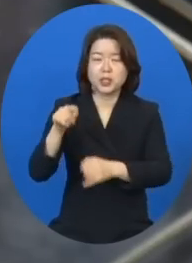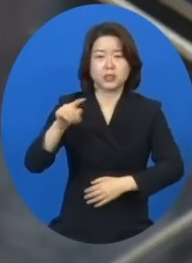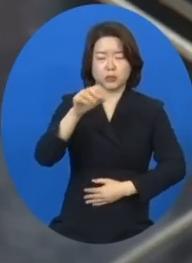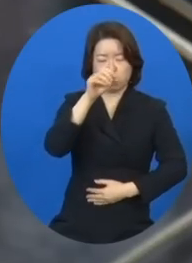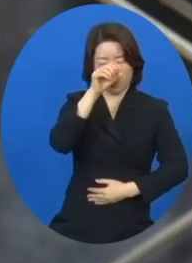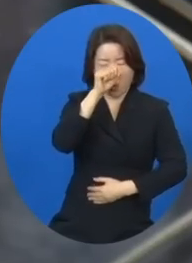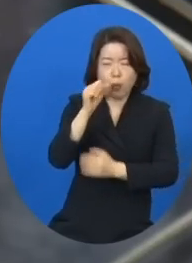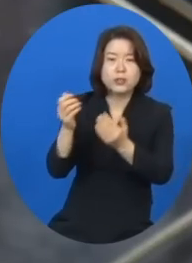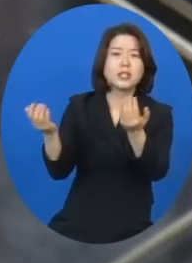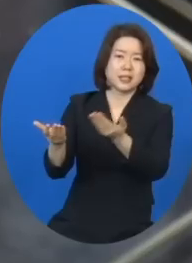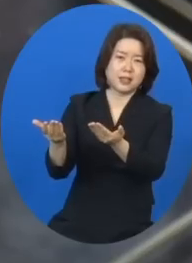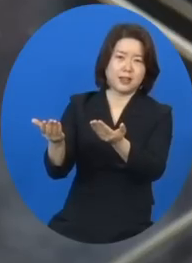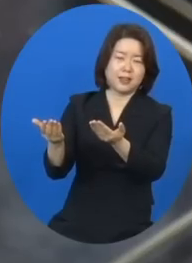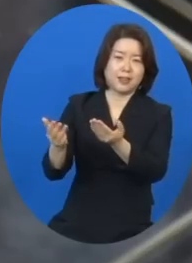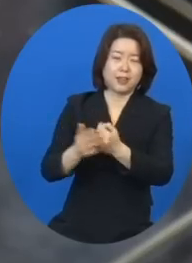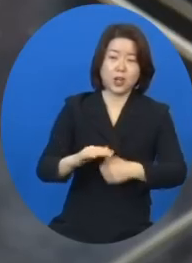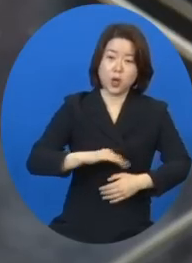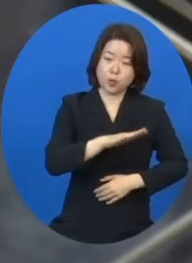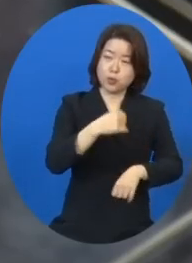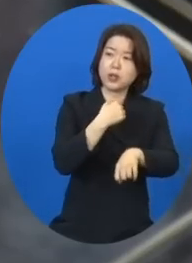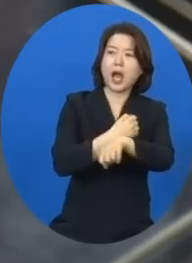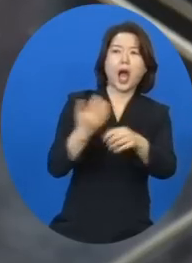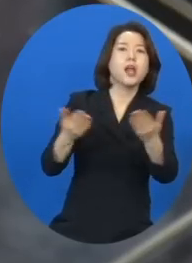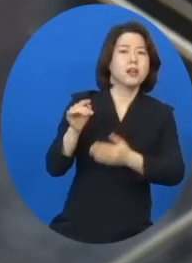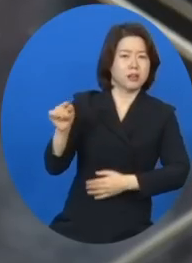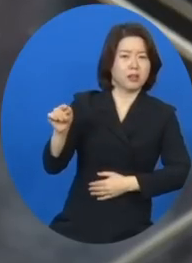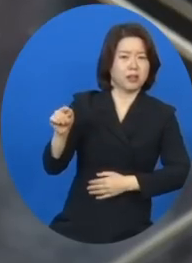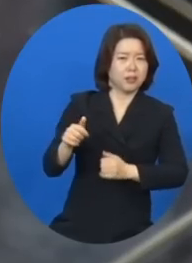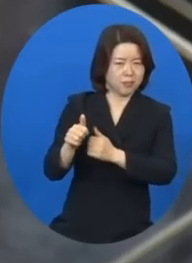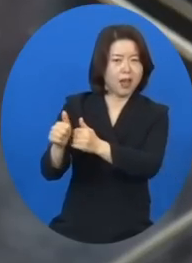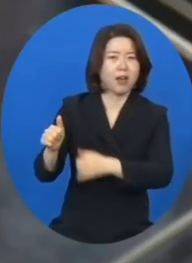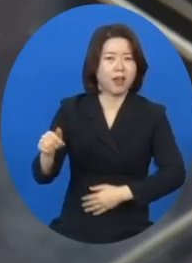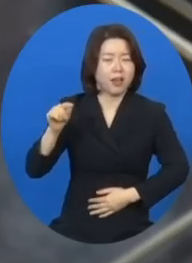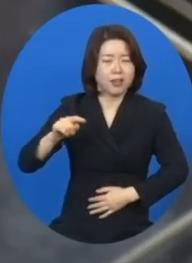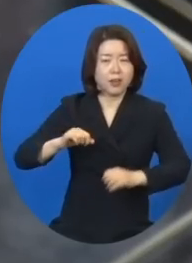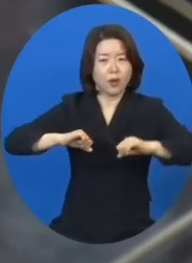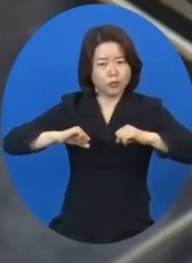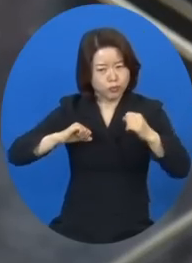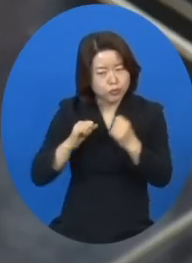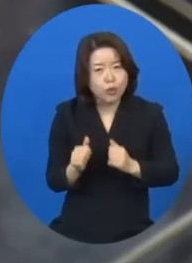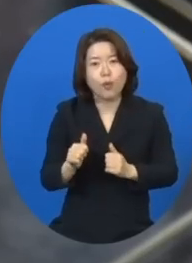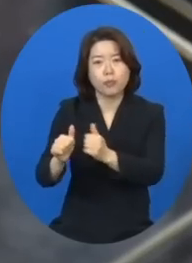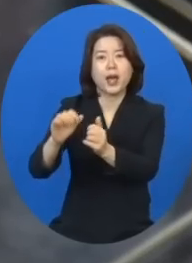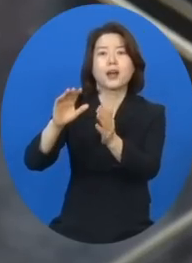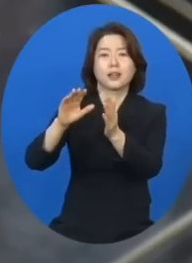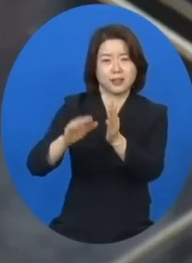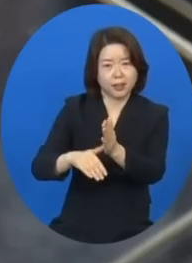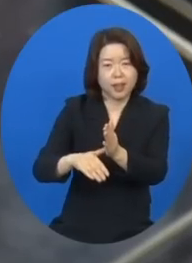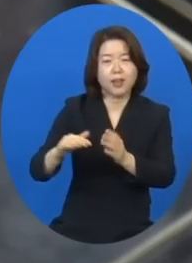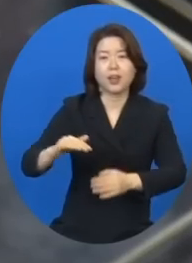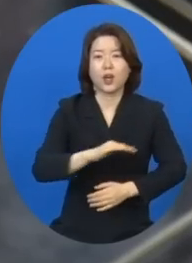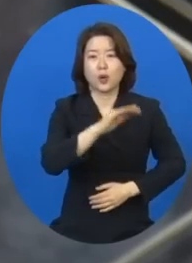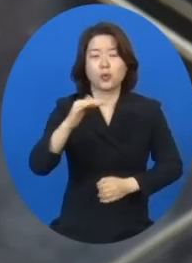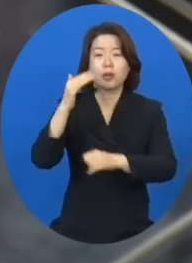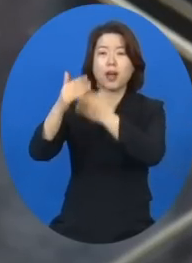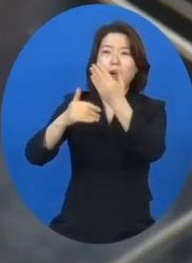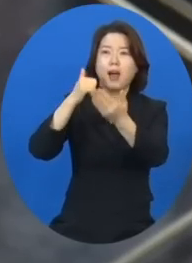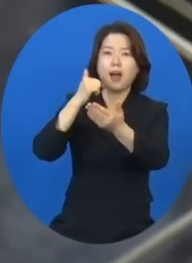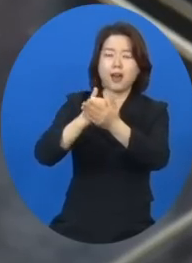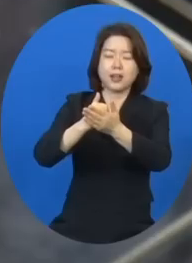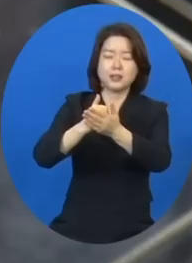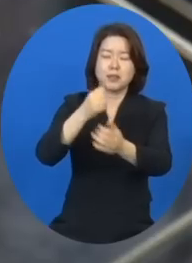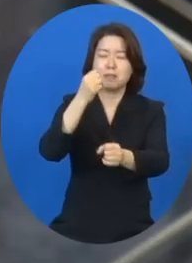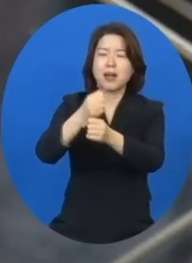일입니다. 우리가 해야 하는 일이에요. 이 일을 행할 때 우리가 하나님의